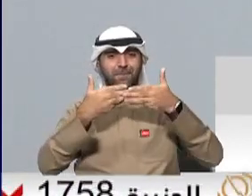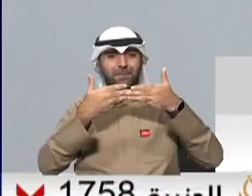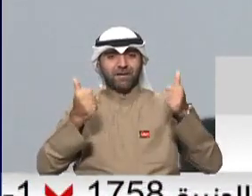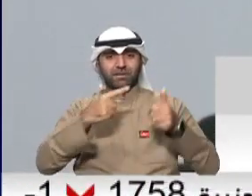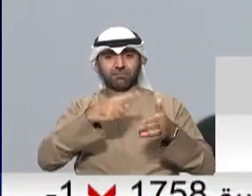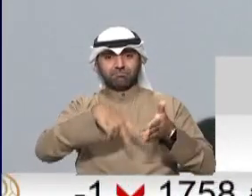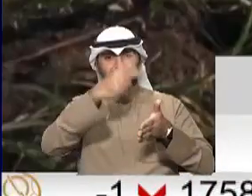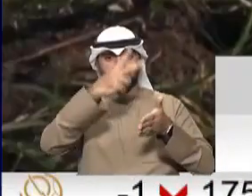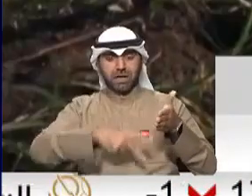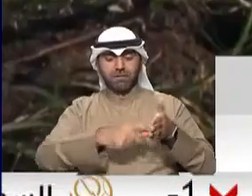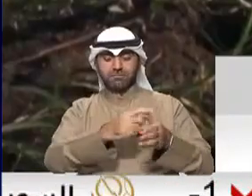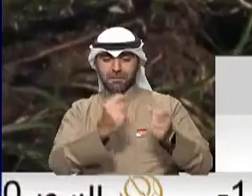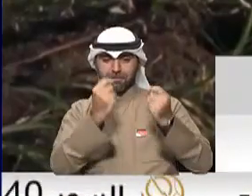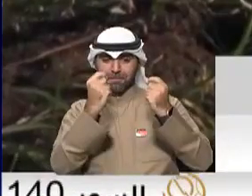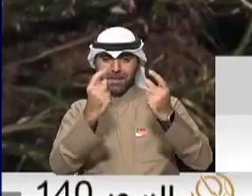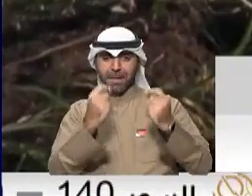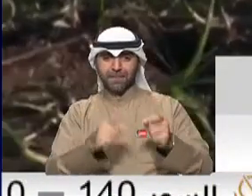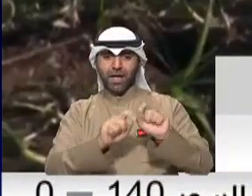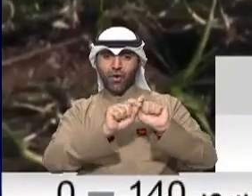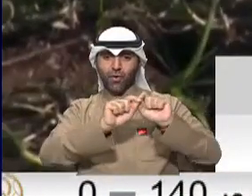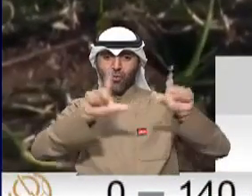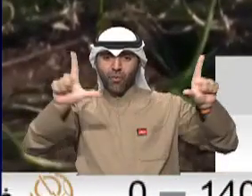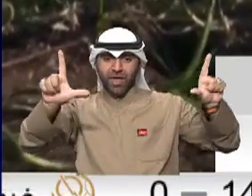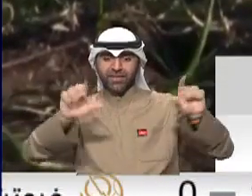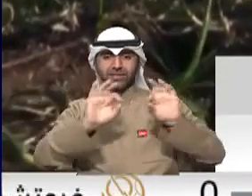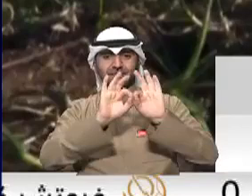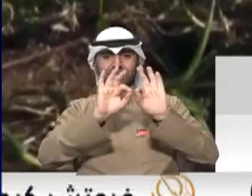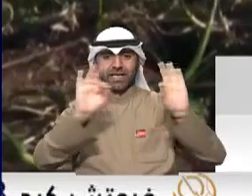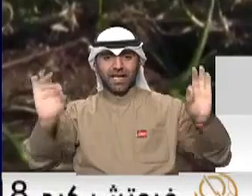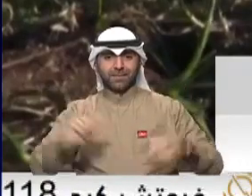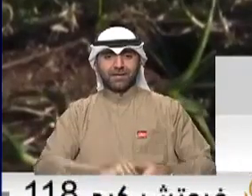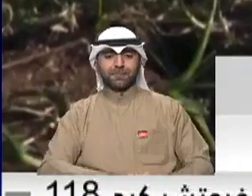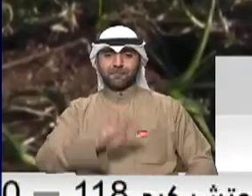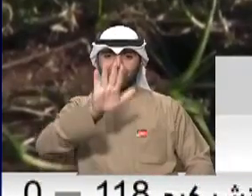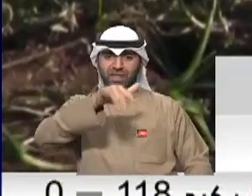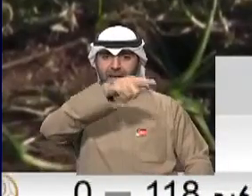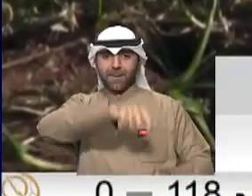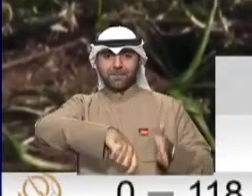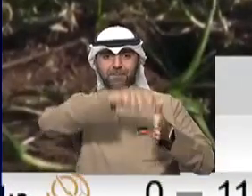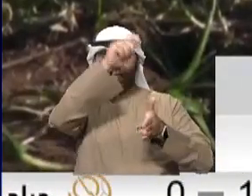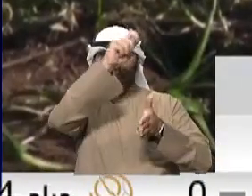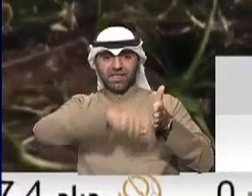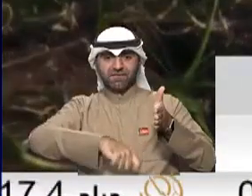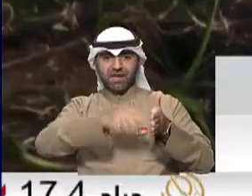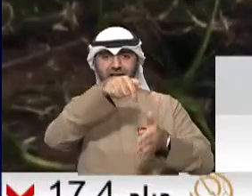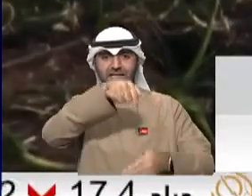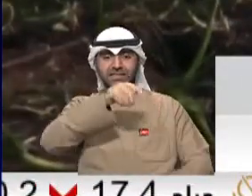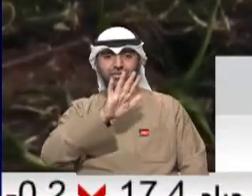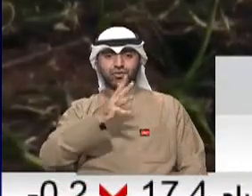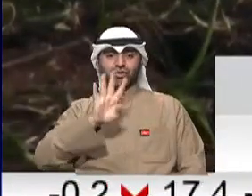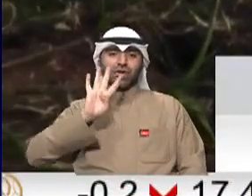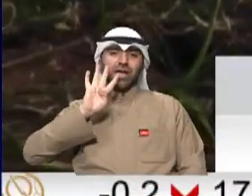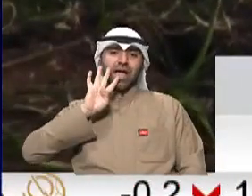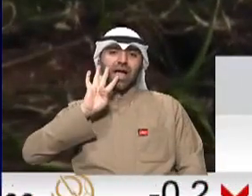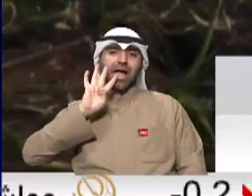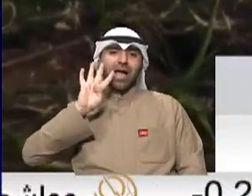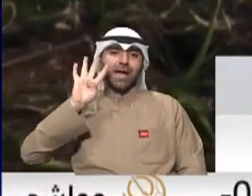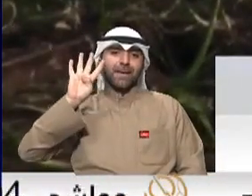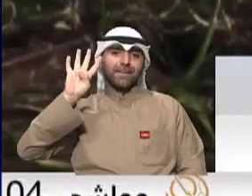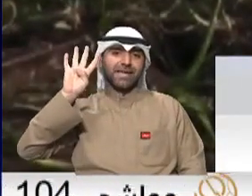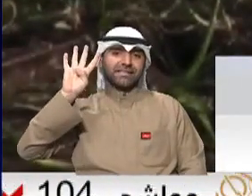لمدة 5 سنوات، أي أنها سارية حتى يناير 2026، وأمامنا حوالي 2.5